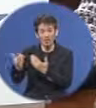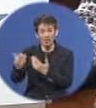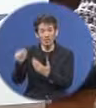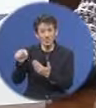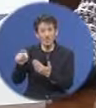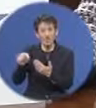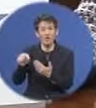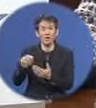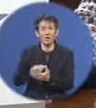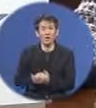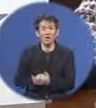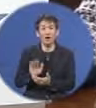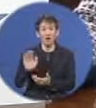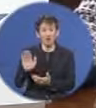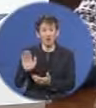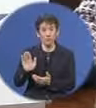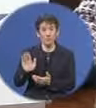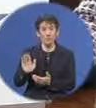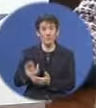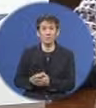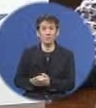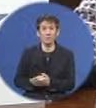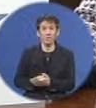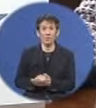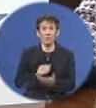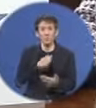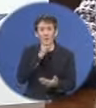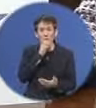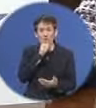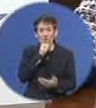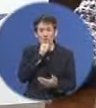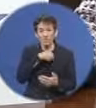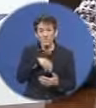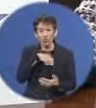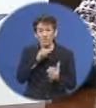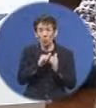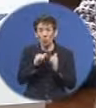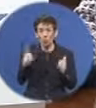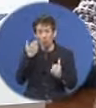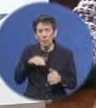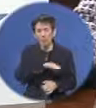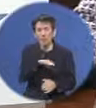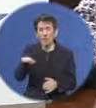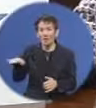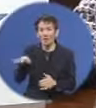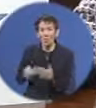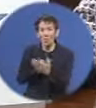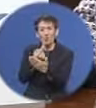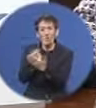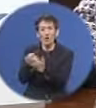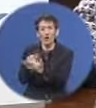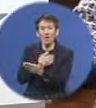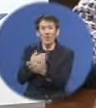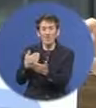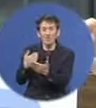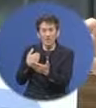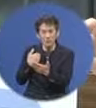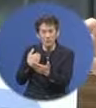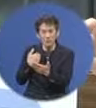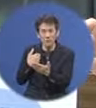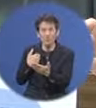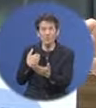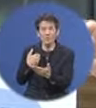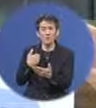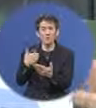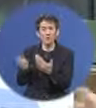があって、ある年齢以上の人が誰でも参加できて、はい、予選もないから誰でも来てよろしいと